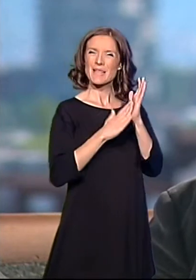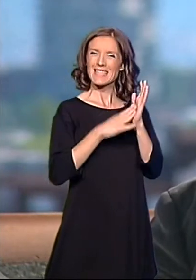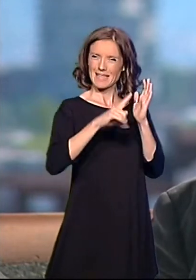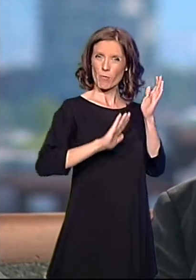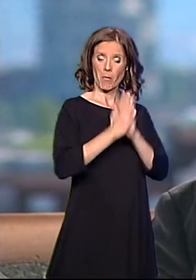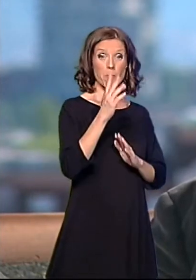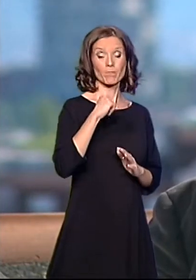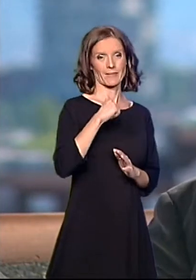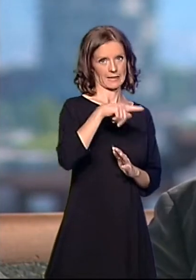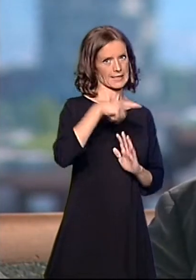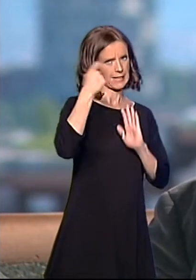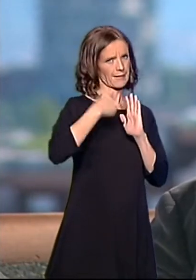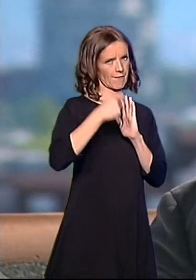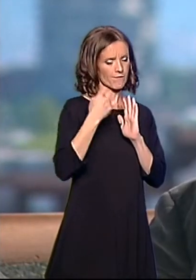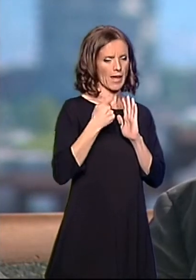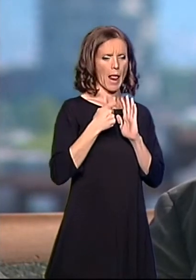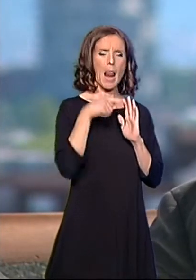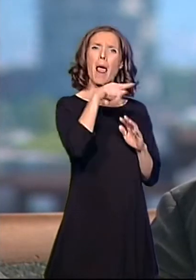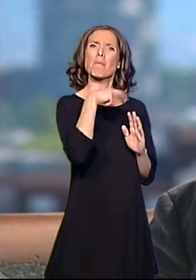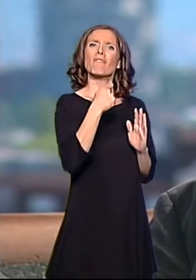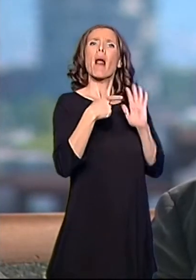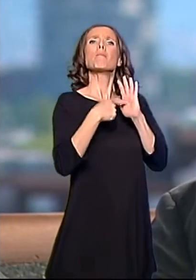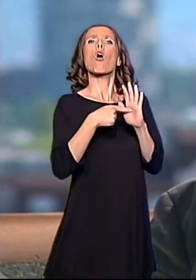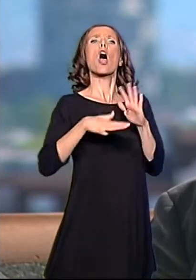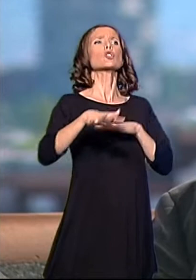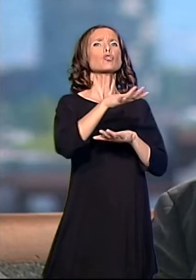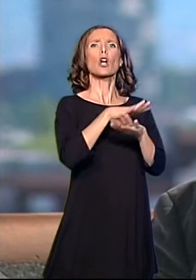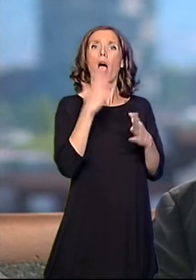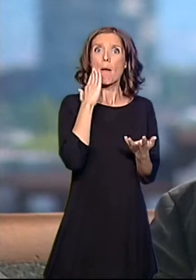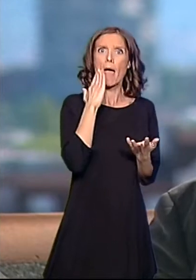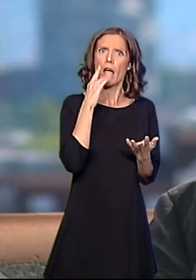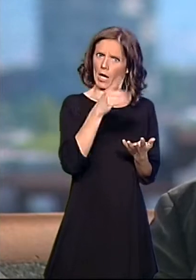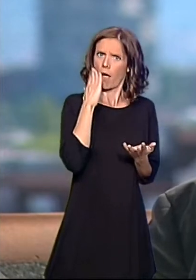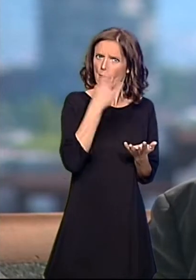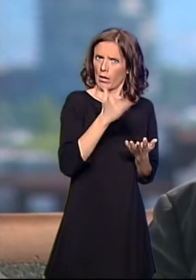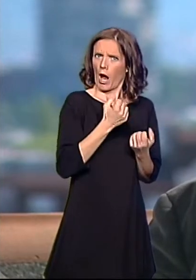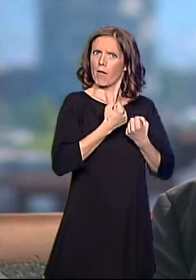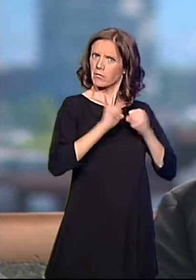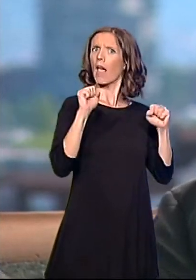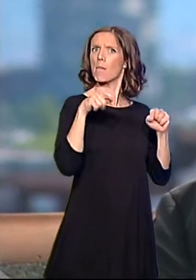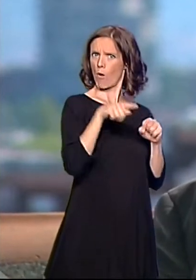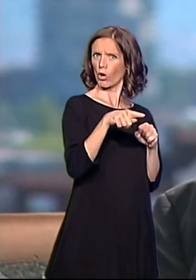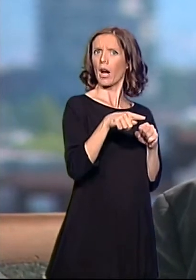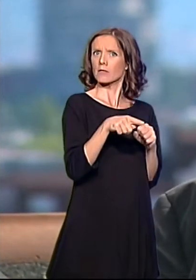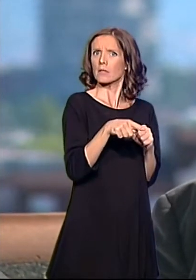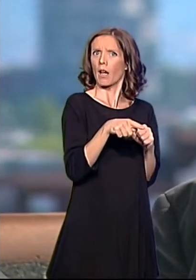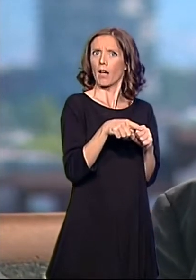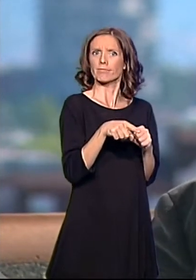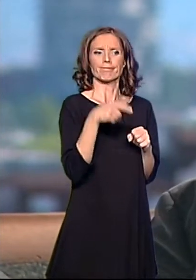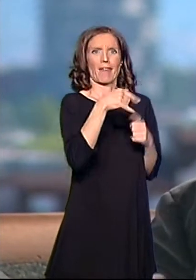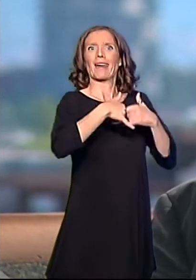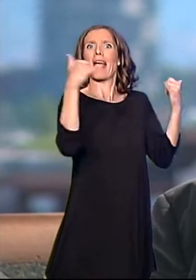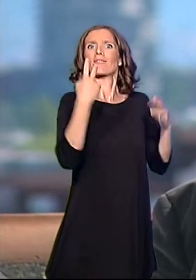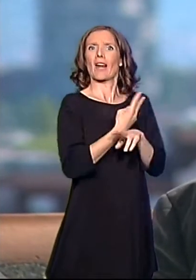interesantan film koji se dešava u vrlo demokratskoj i razvijenoj Americi, odnosno Sjedinjenim Američkim Državama 1964.